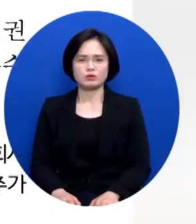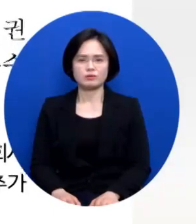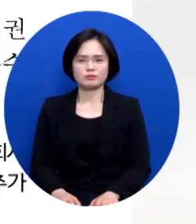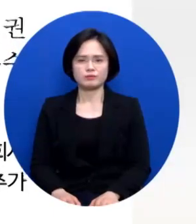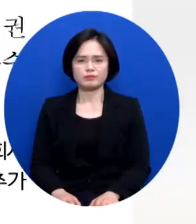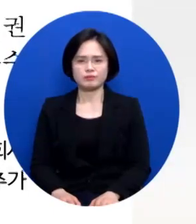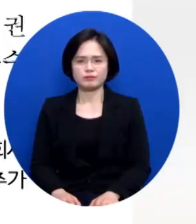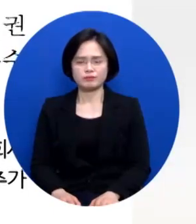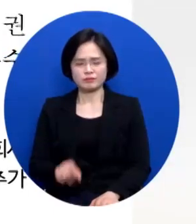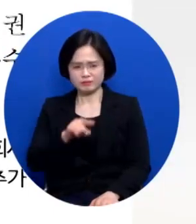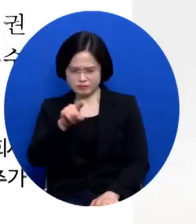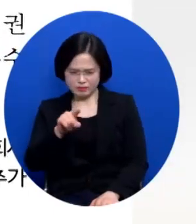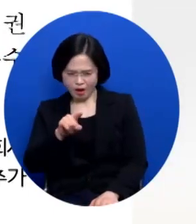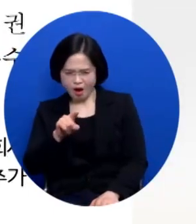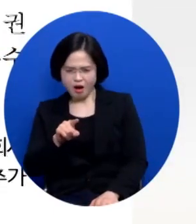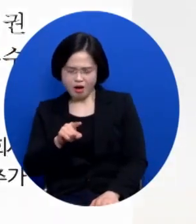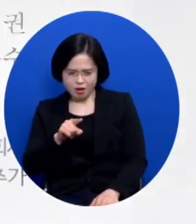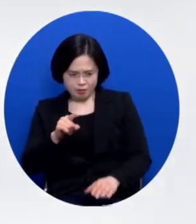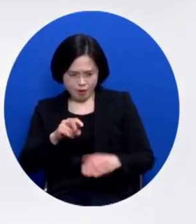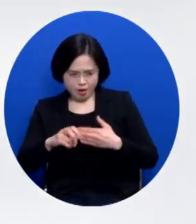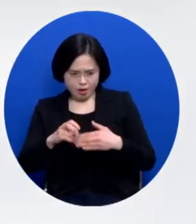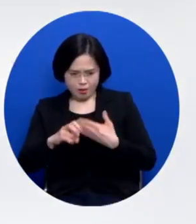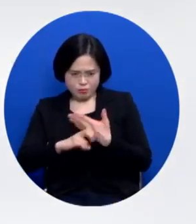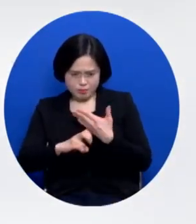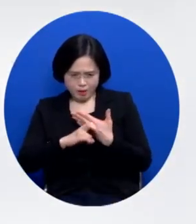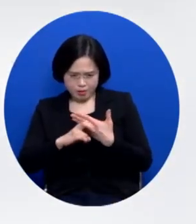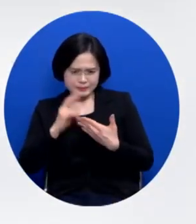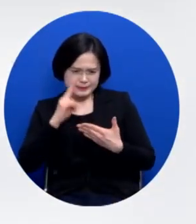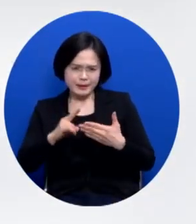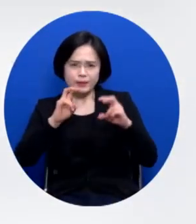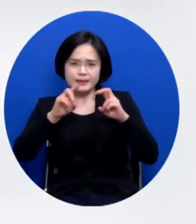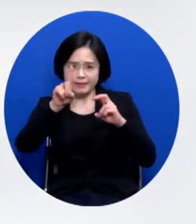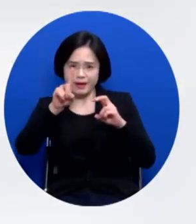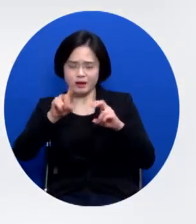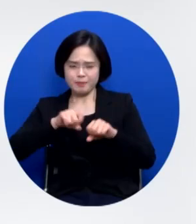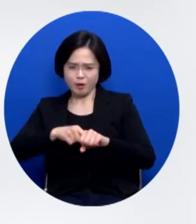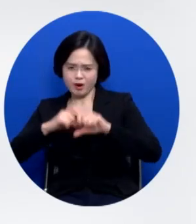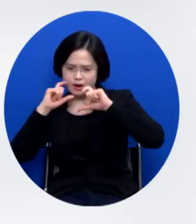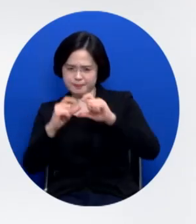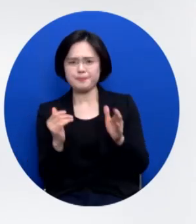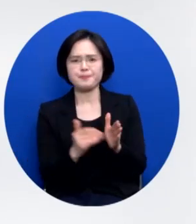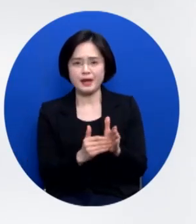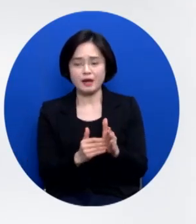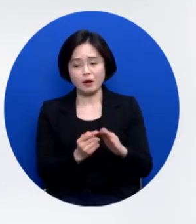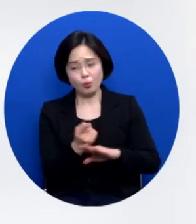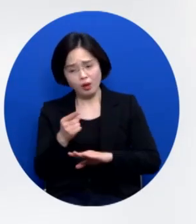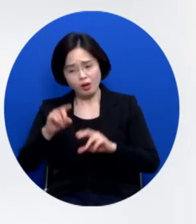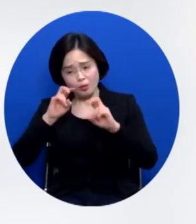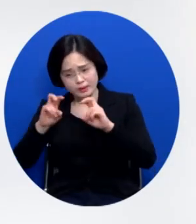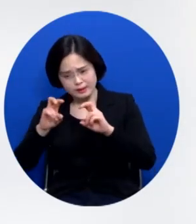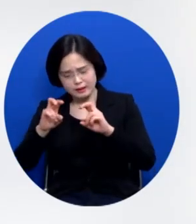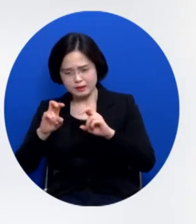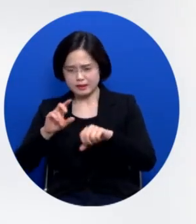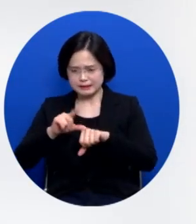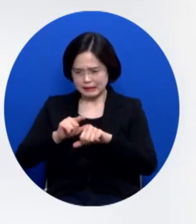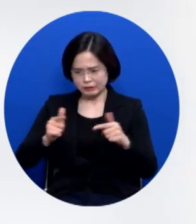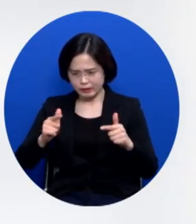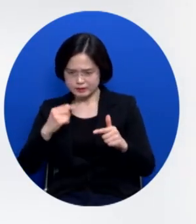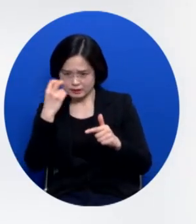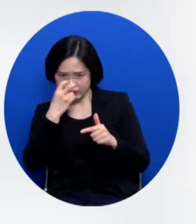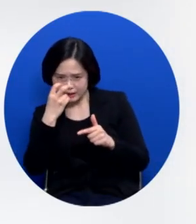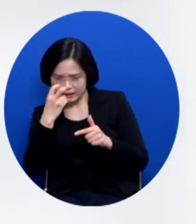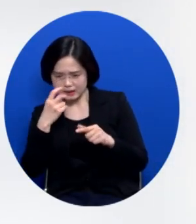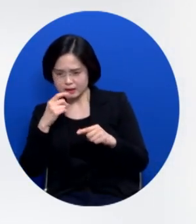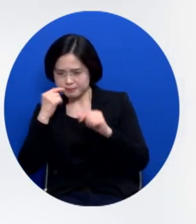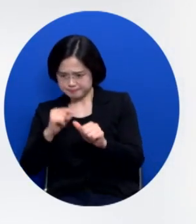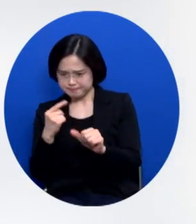고의 상습적 법 위반 기업 한 개소를 즉시 사법 처리하는 한편 다른 기업들은 근로시간 관리 등의 시정 조치